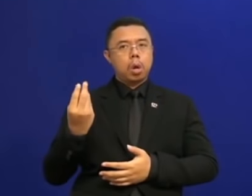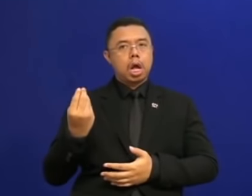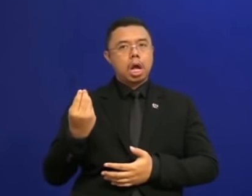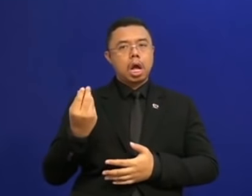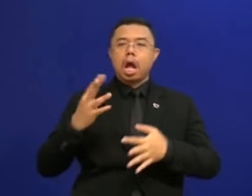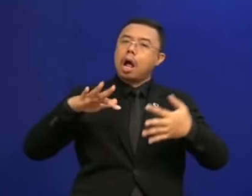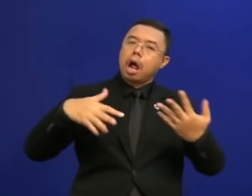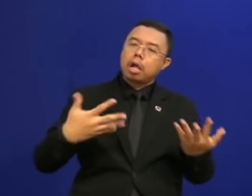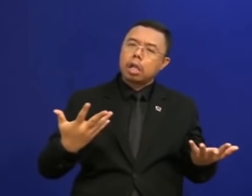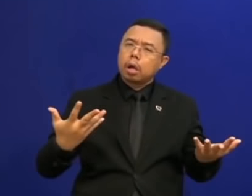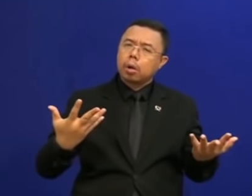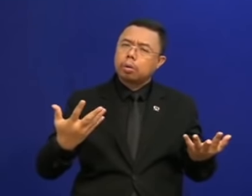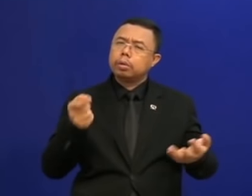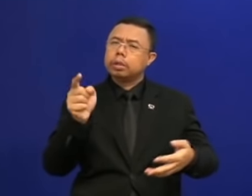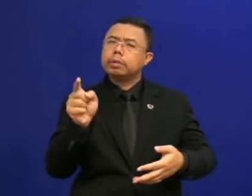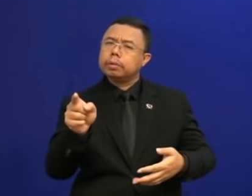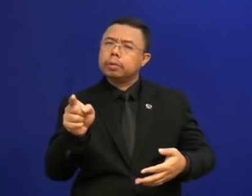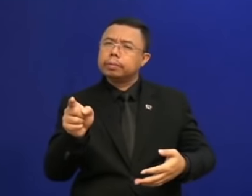apakah dia